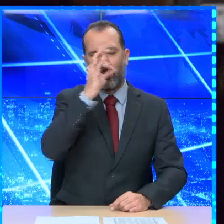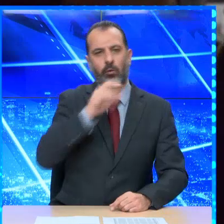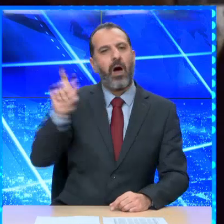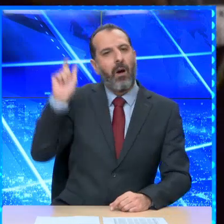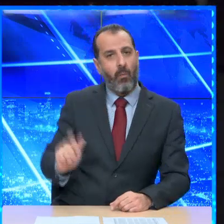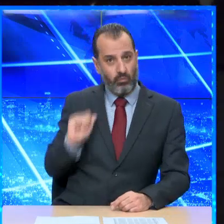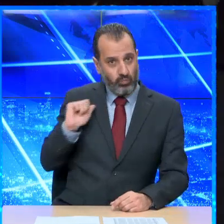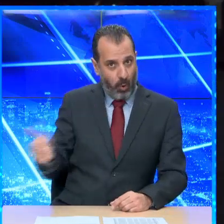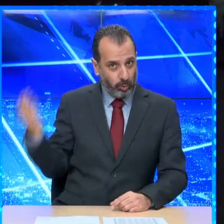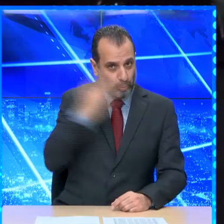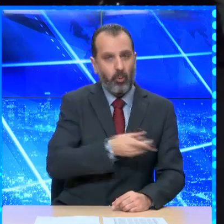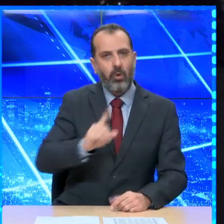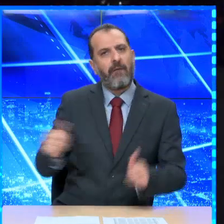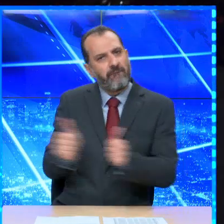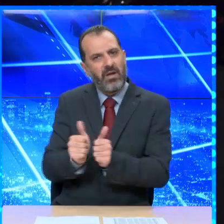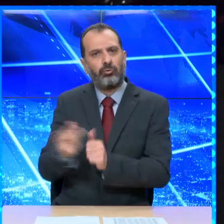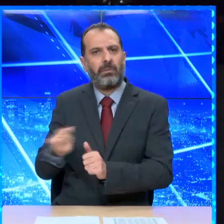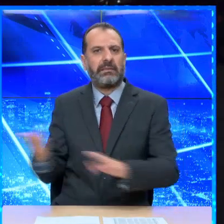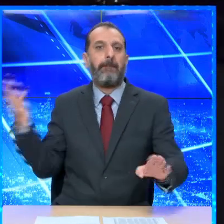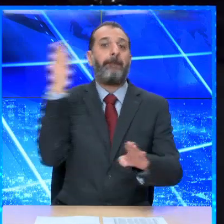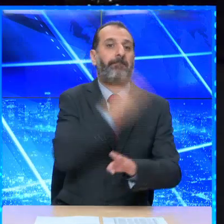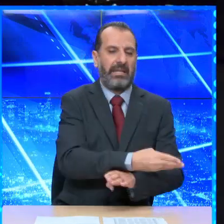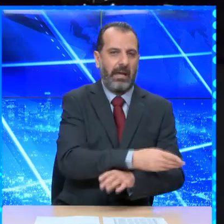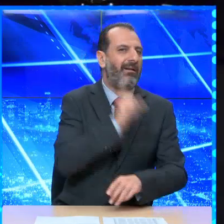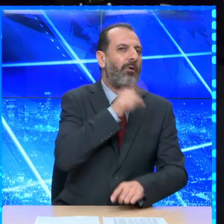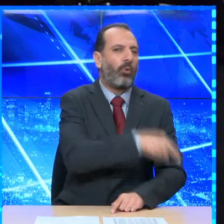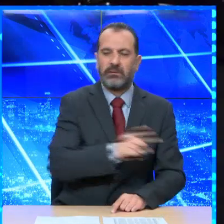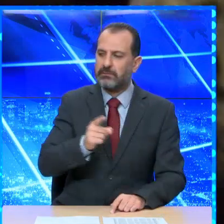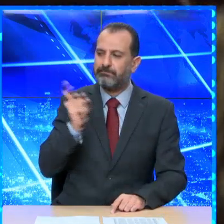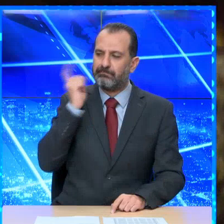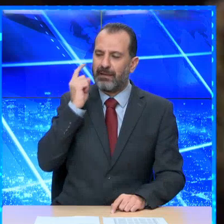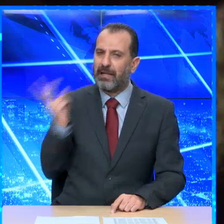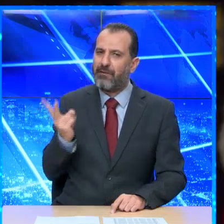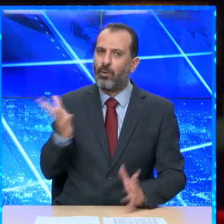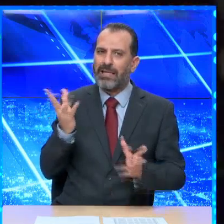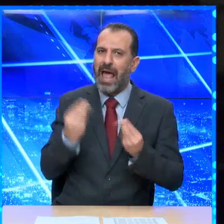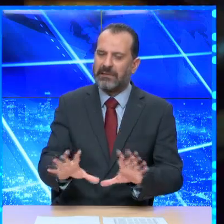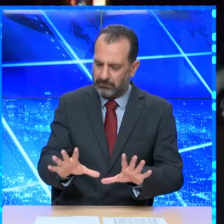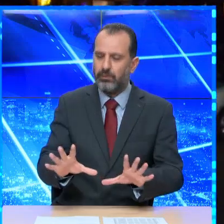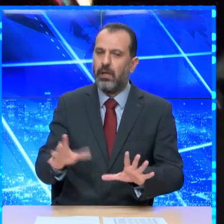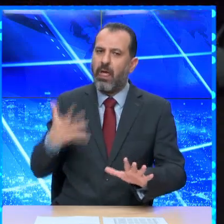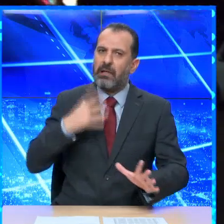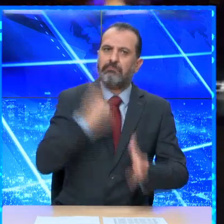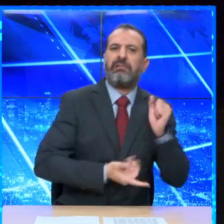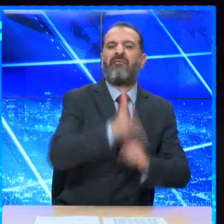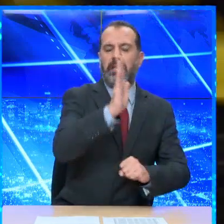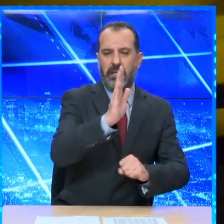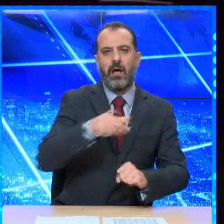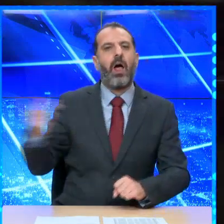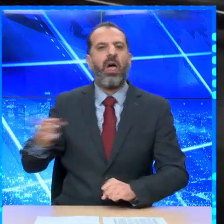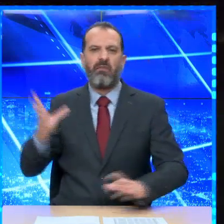εκείνος εμφανίστηκε μαζί με έναν συνομήλικο φίλο του και η ανήλικη, που κατάλαβε τις προθέσεις τους, θέλησε να φύγει. Τότε οι